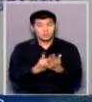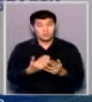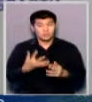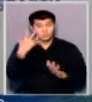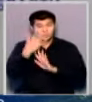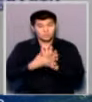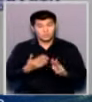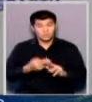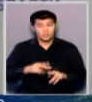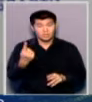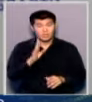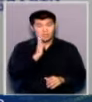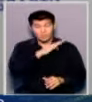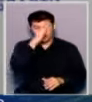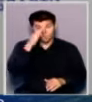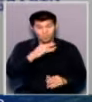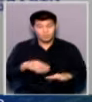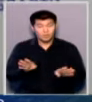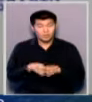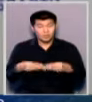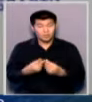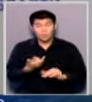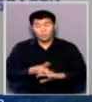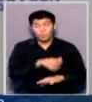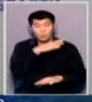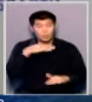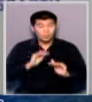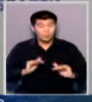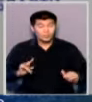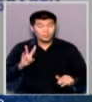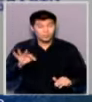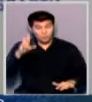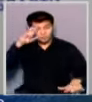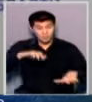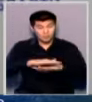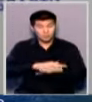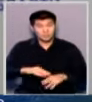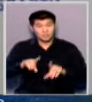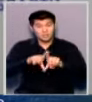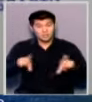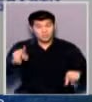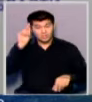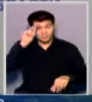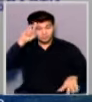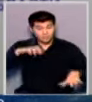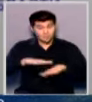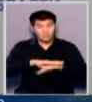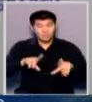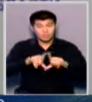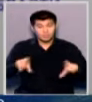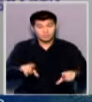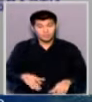түсінеміз, жалғыз басты аналар мен көп балалы отбасылар өте көп. Бірақ мемлекеттік білім беру ұйымы ретінде, біз мемлекеттік мекеме